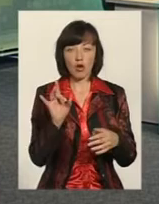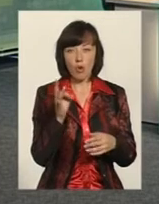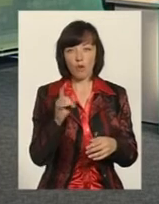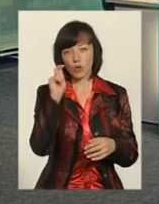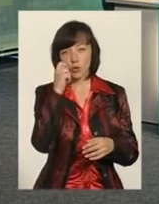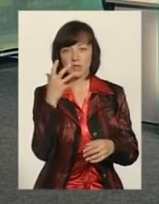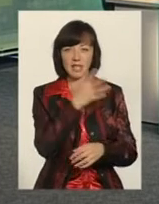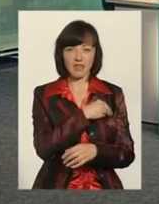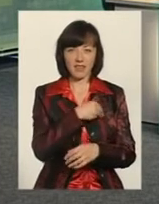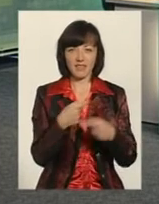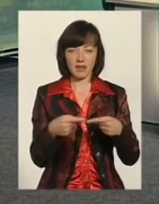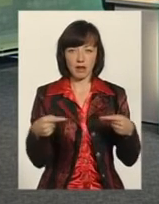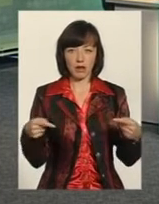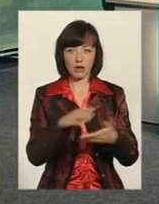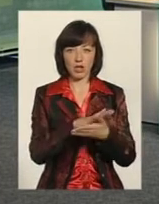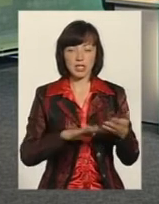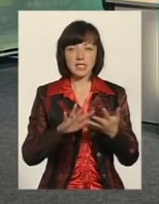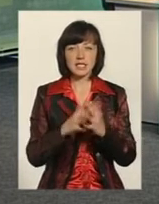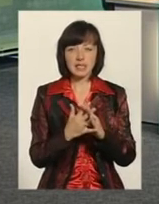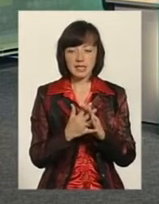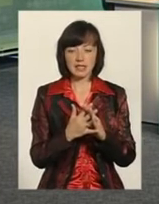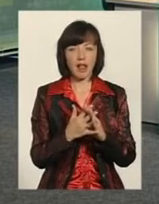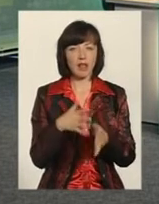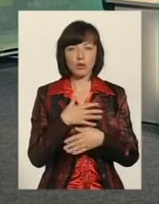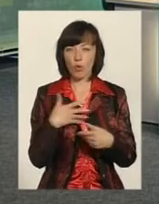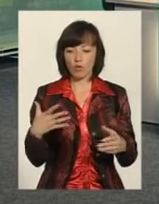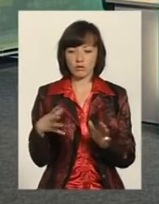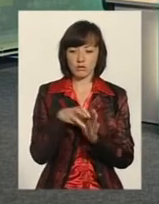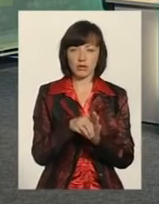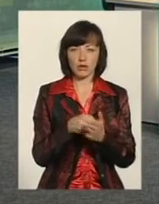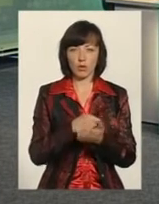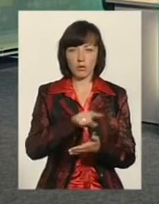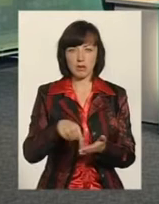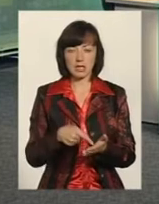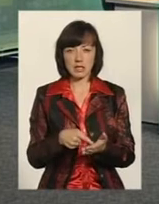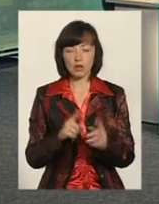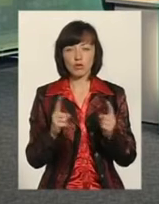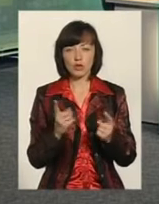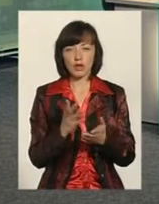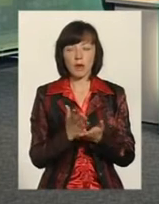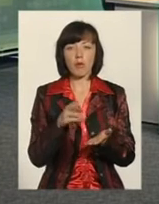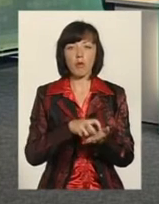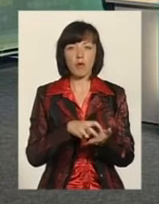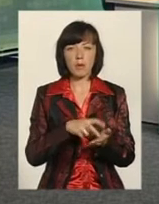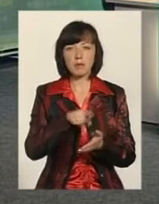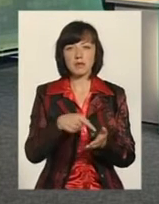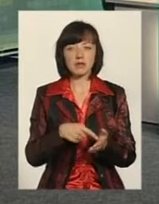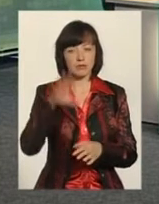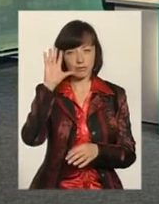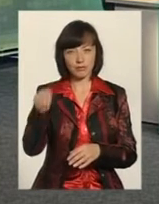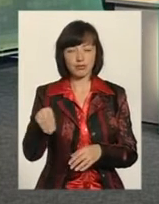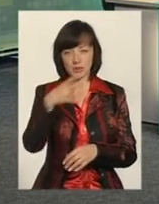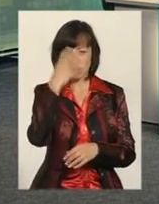Луцьк, Львів і так далі. Сільські населені пункти не хочуть приєднуватись до міста, тому що є побоювання те, що місто про них